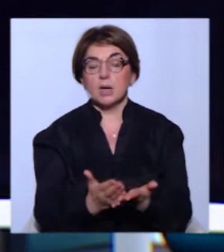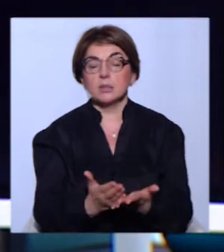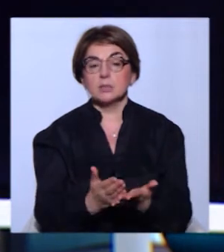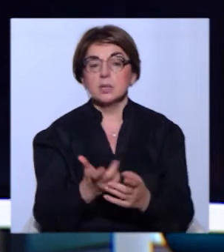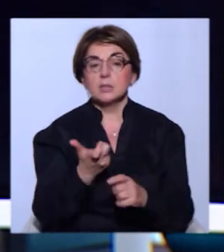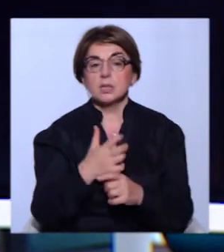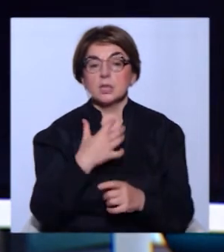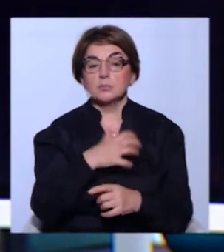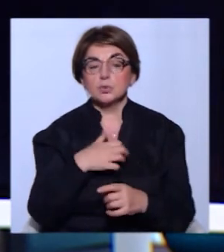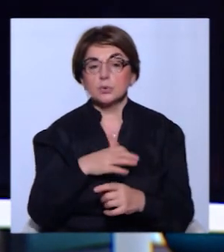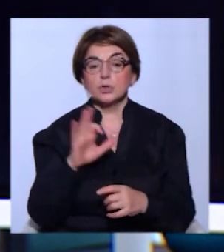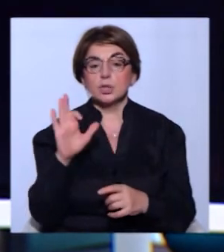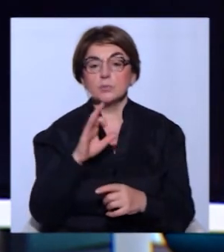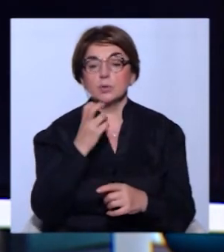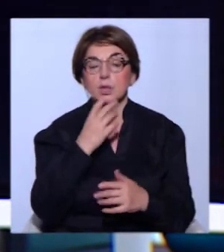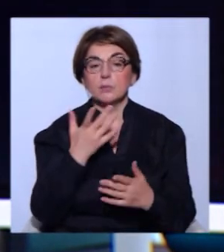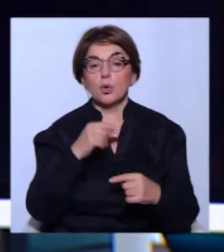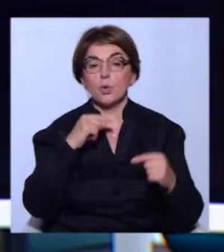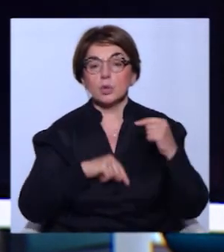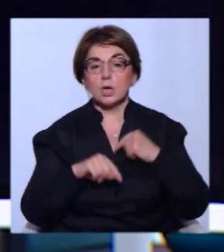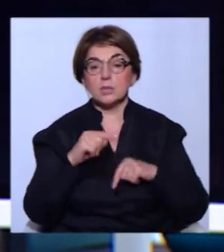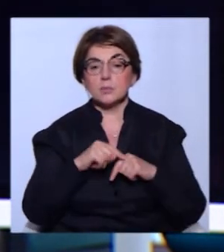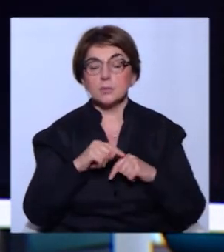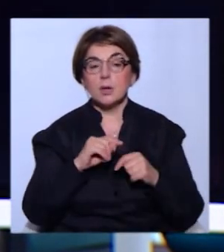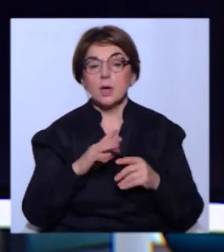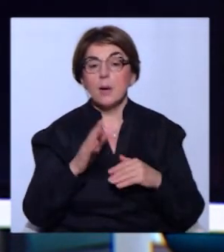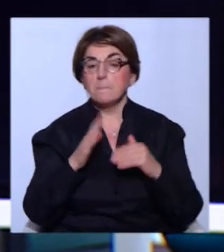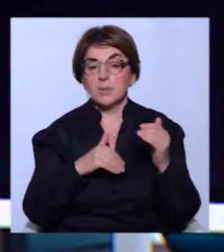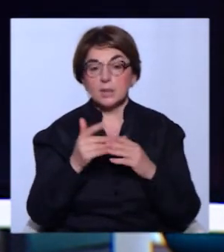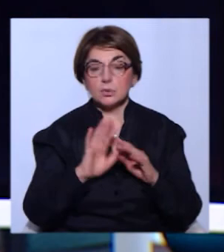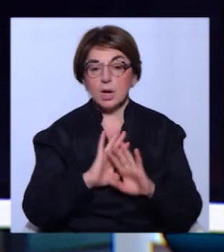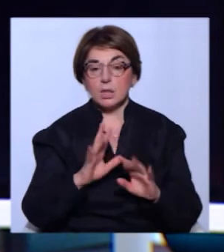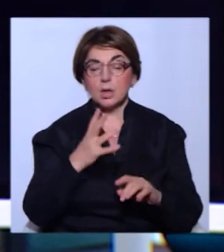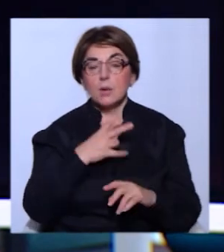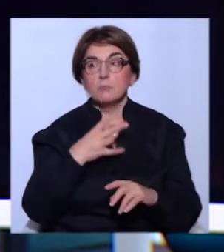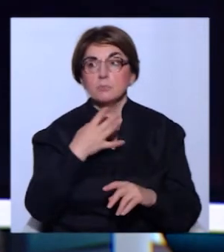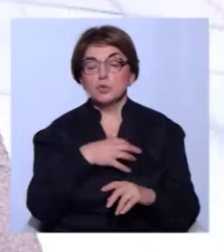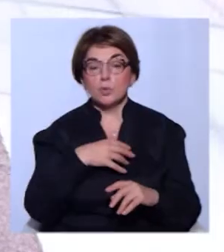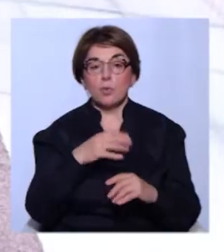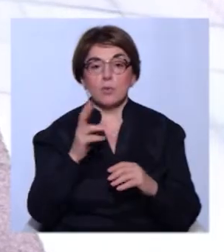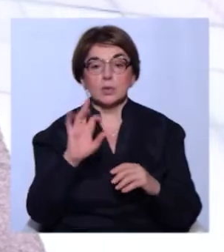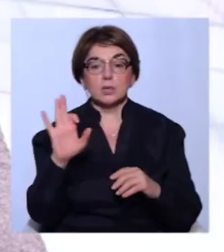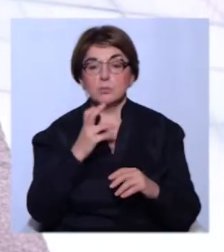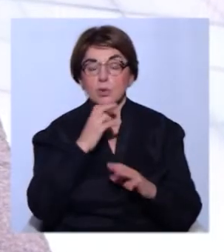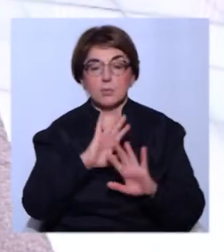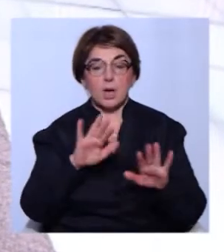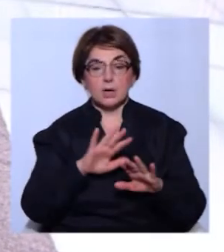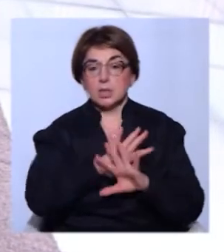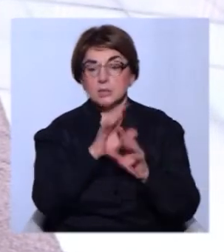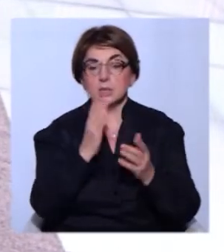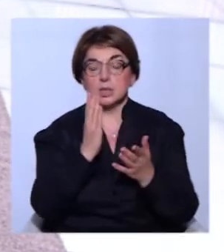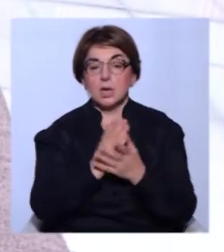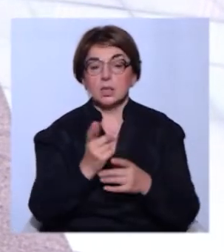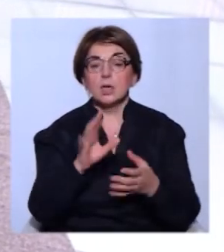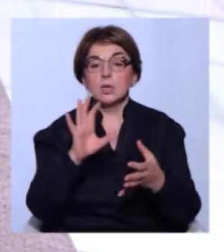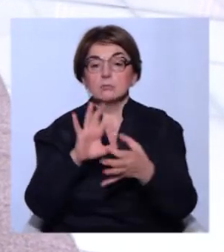არის ძალიან მნიშვნელოვანი ელემენტები ორგანიზმისათვის, პრაქტიკულად არამნიშვნელოვანი ელემენტი არ არსებობს და ეს ელემენტებიც ძირითადად